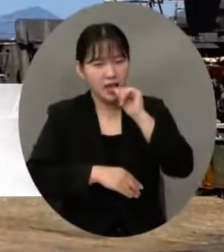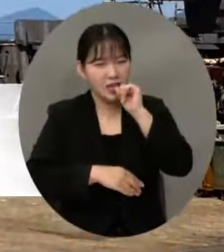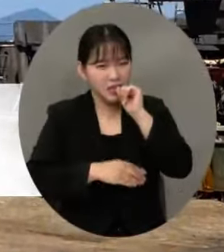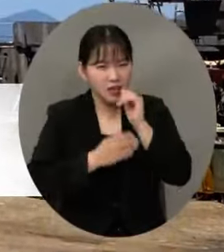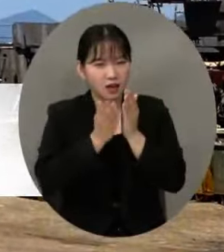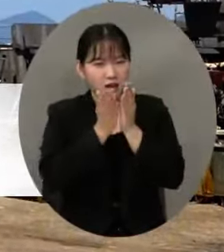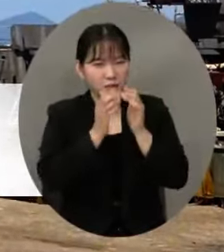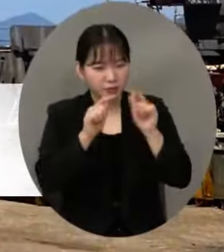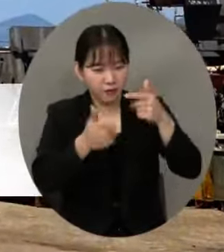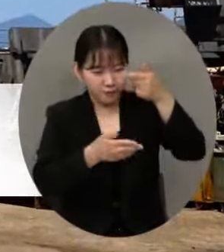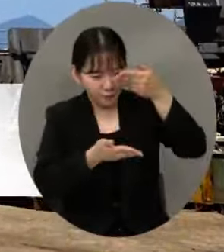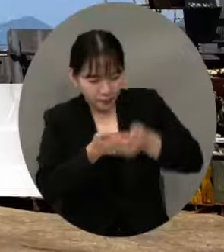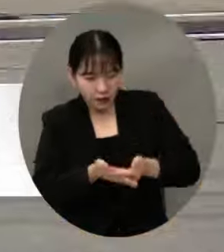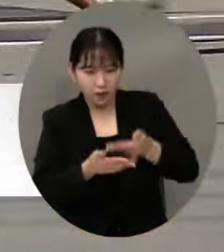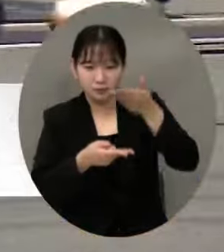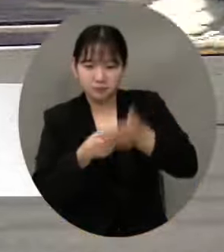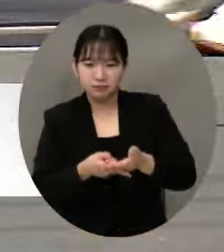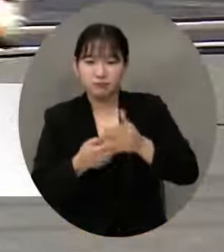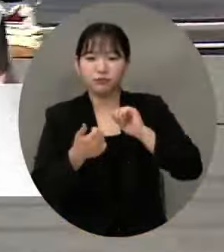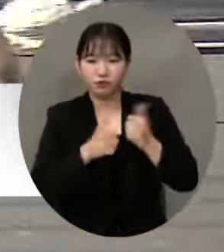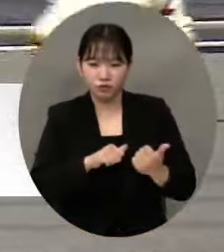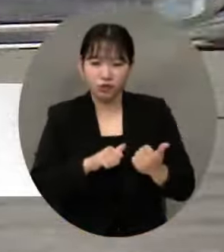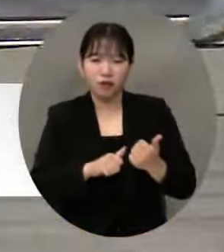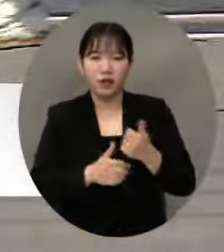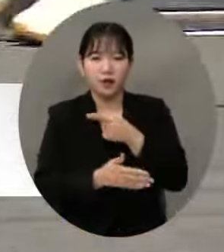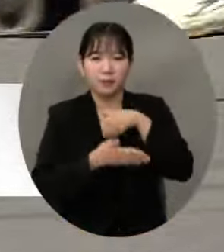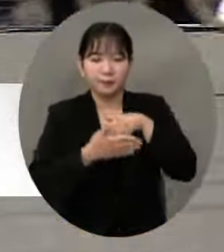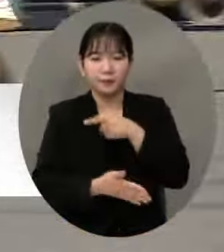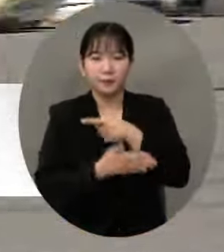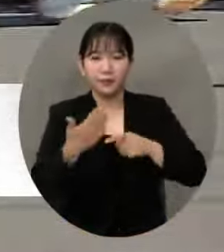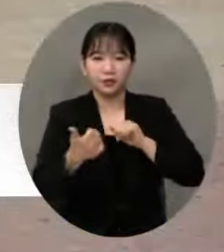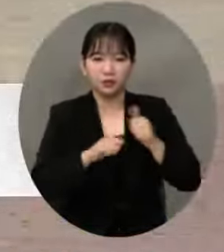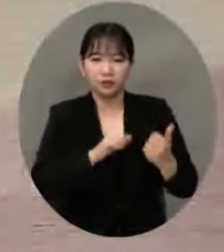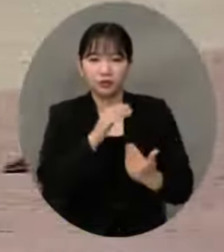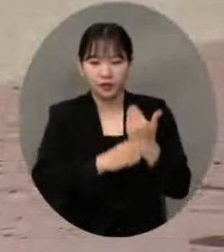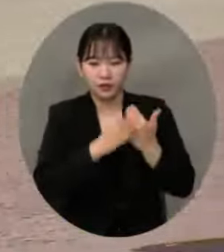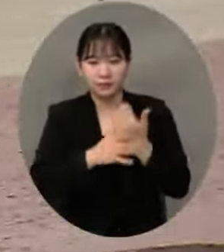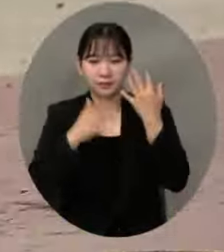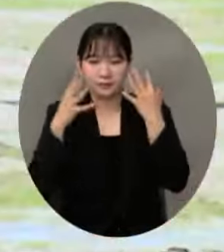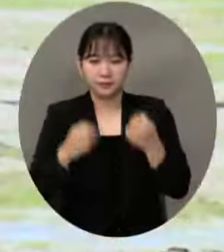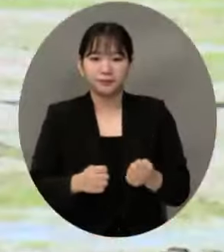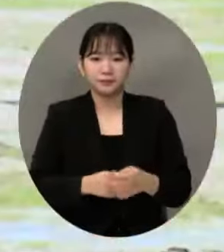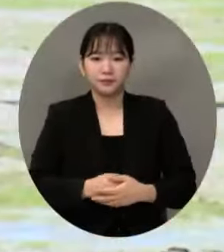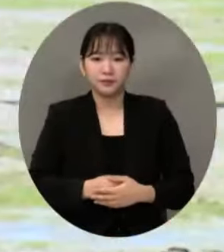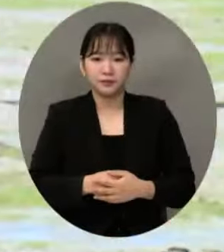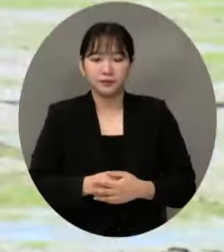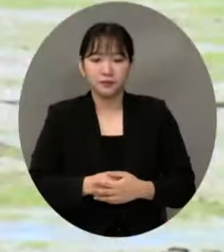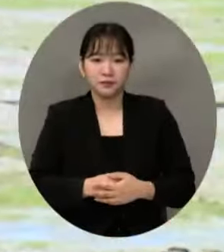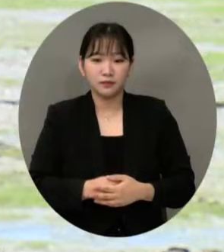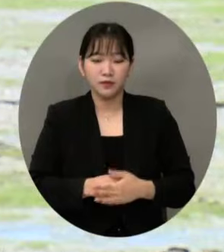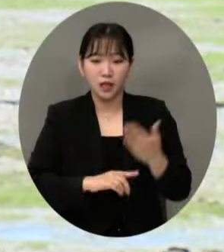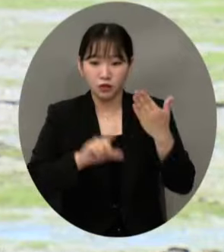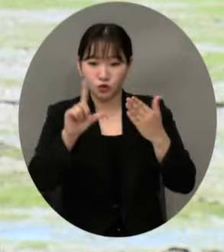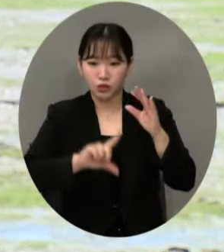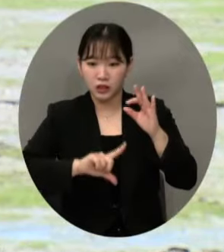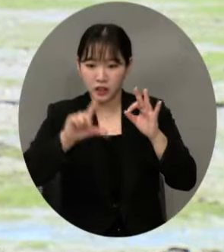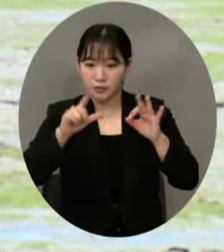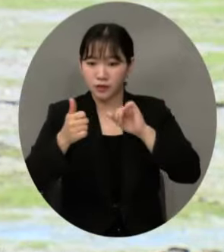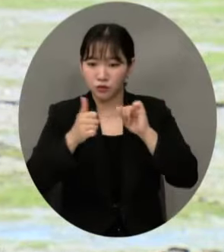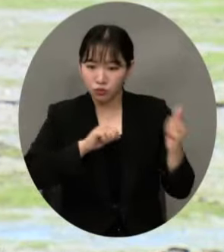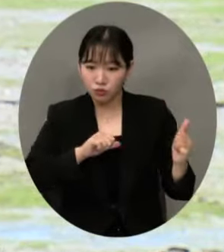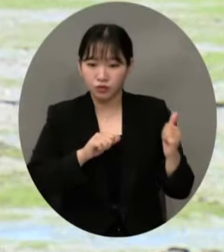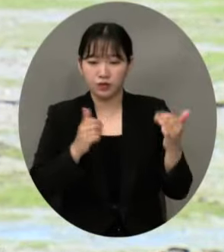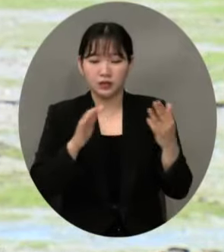구조물에 깔려 숨지는 등 조선소 노동자 중대재해 사망 사고는 끊이지 않는 상황. 지난 9일과 10일 이틀 사이 숨진